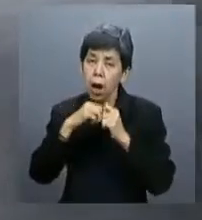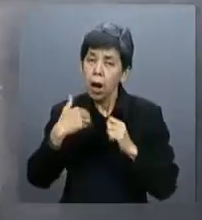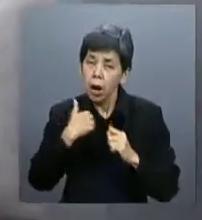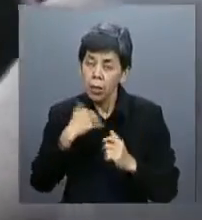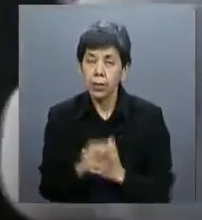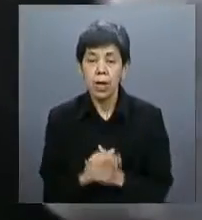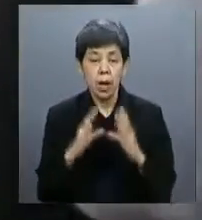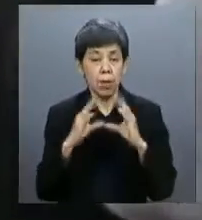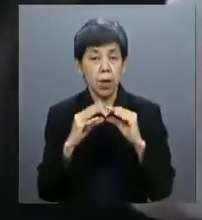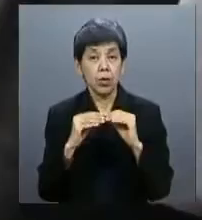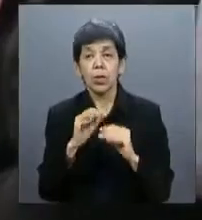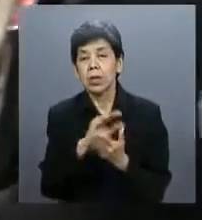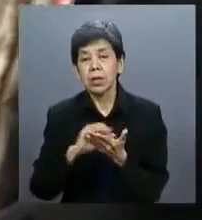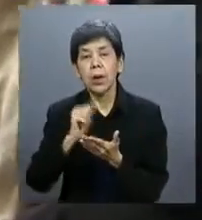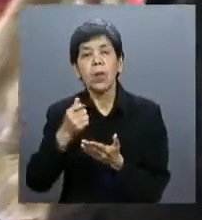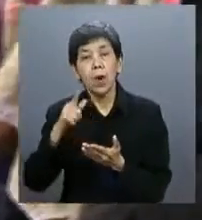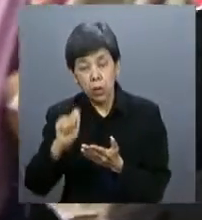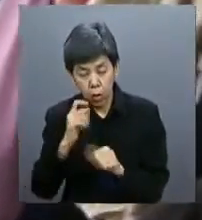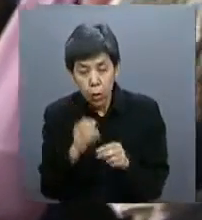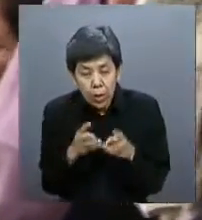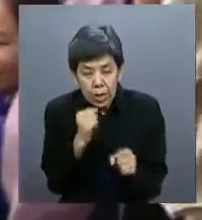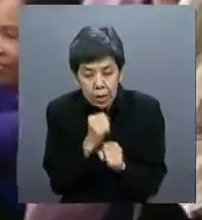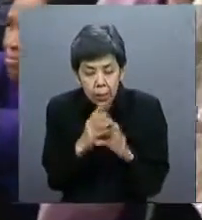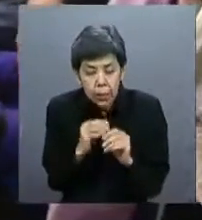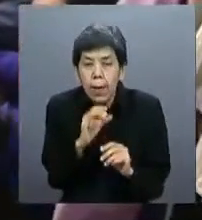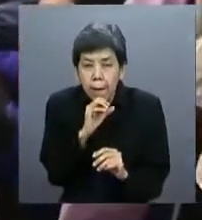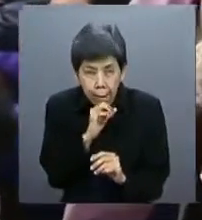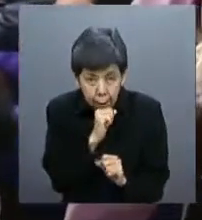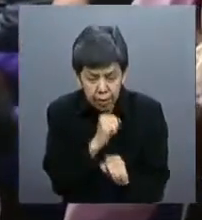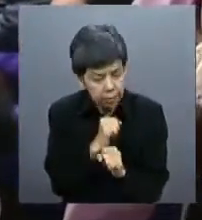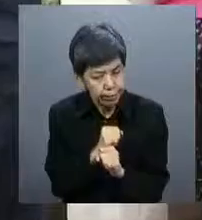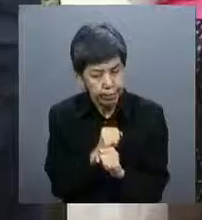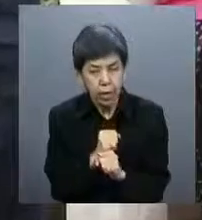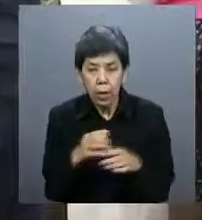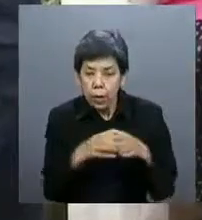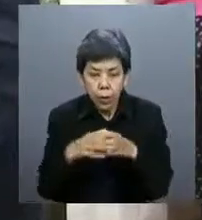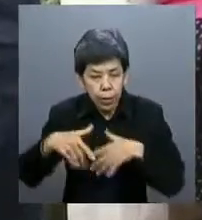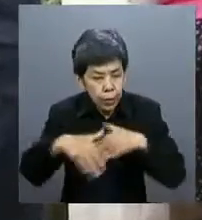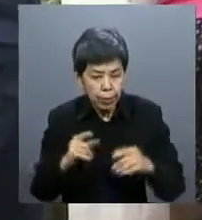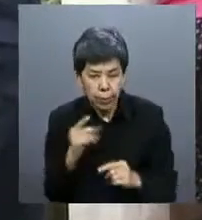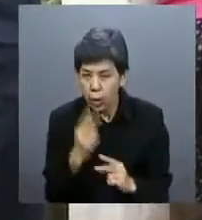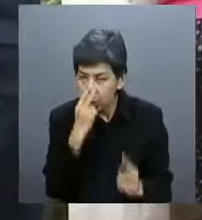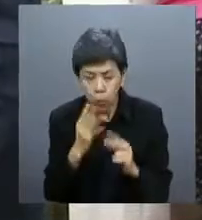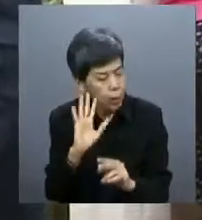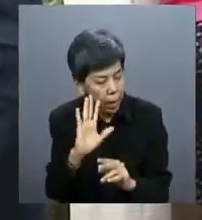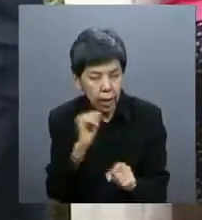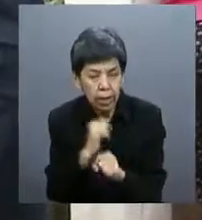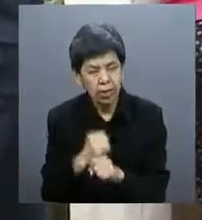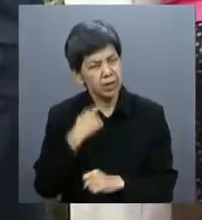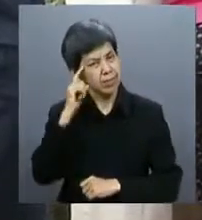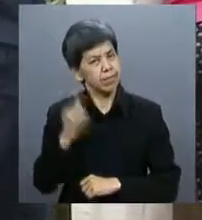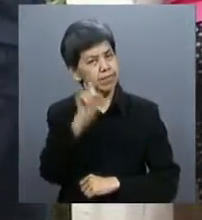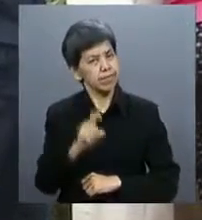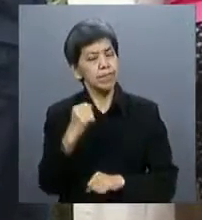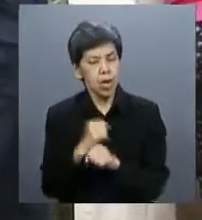การเปิดประชุมสภาอบต.เขาหลวงซึ่งใช้วิธีประชุมลับไม่อนุญาตให้ตัวแทนชาวบ้านเข้าร่วมสังเกตการถูกตั้งข้อสังเกต